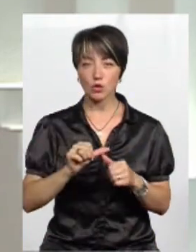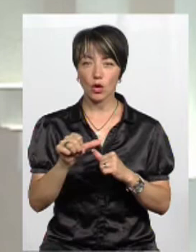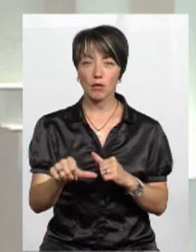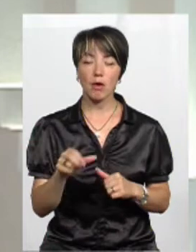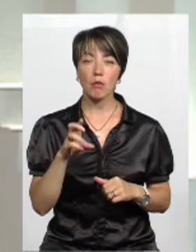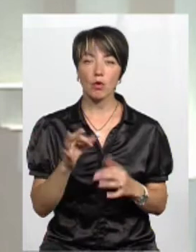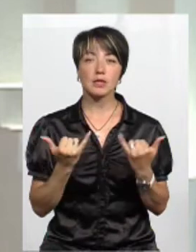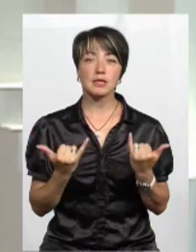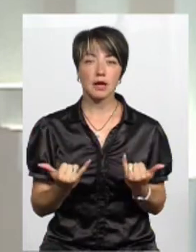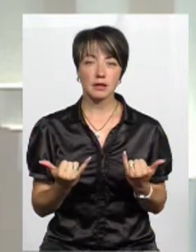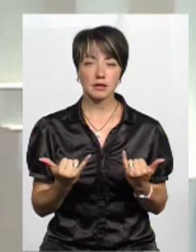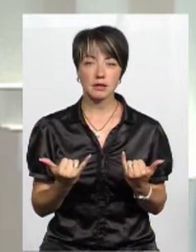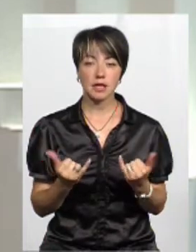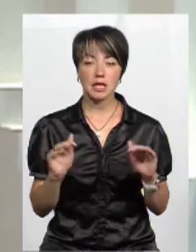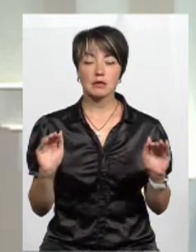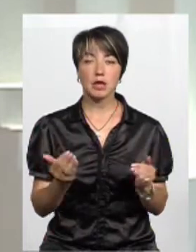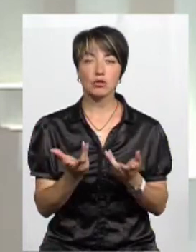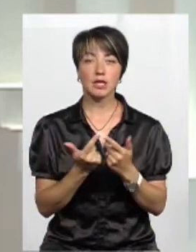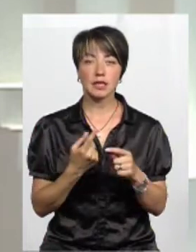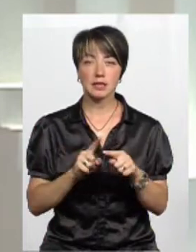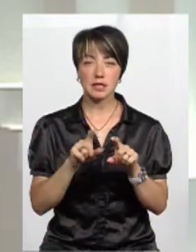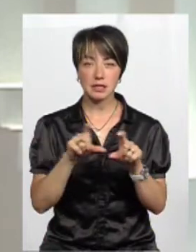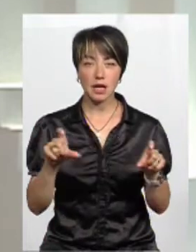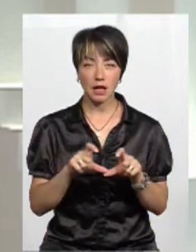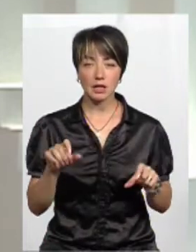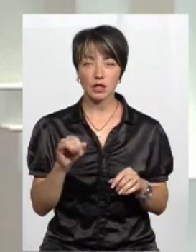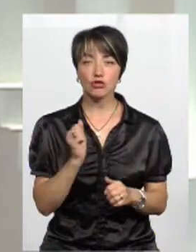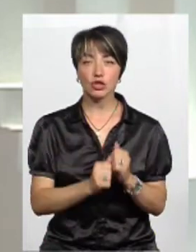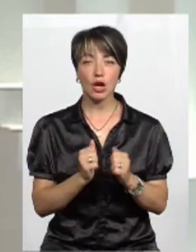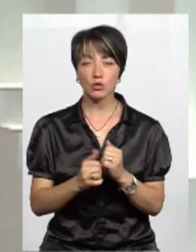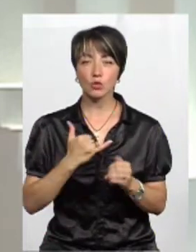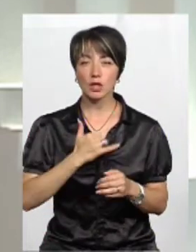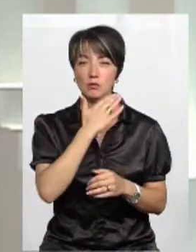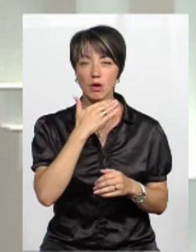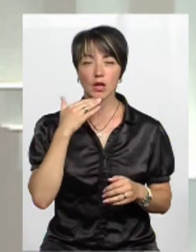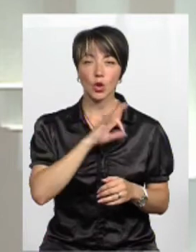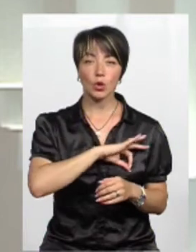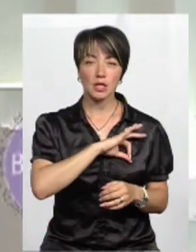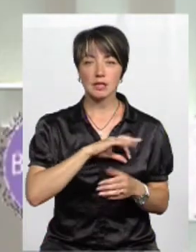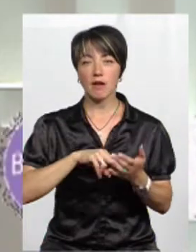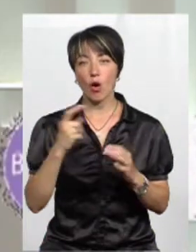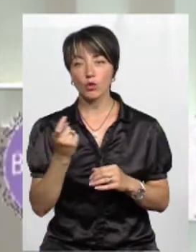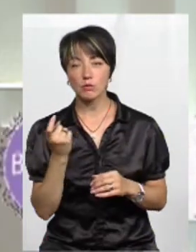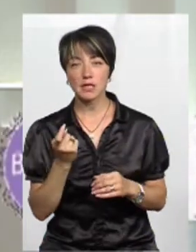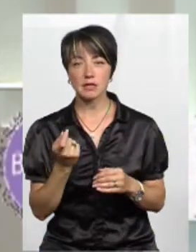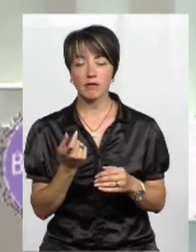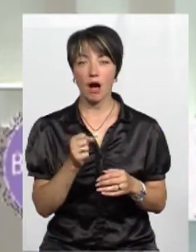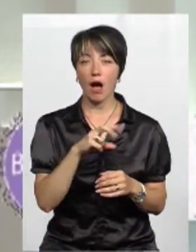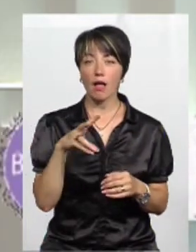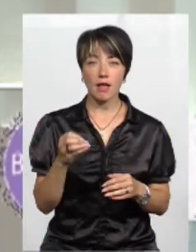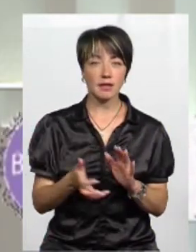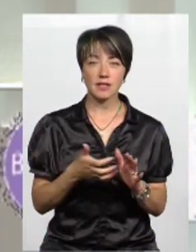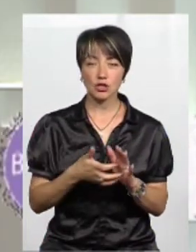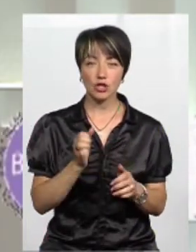що зараз зменшується кількість цих закладів. І дуже часто у нас є багато юристів, економістів, але